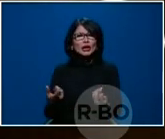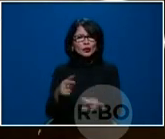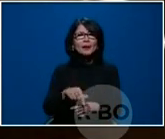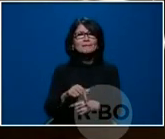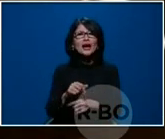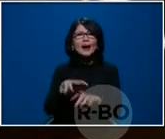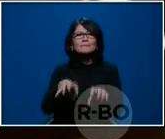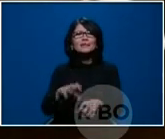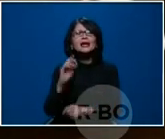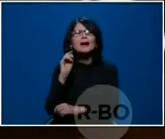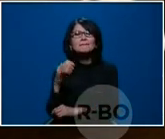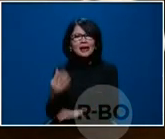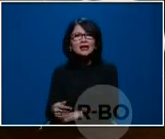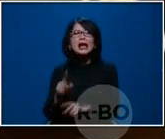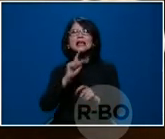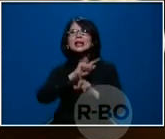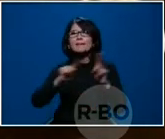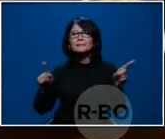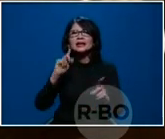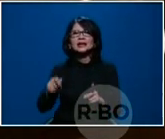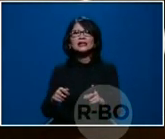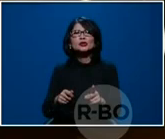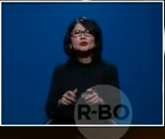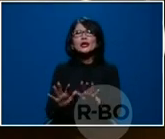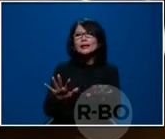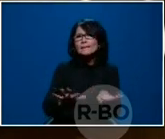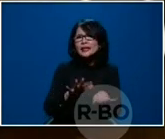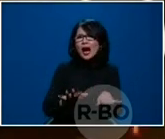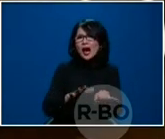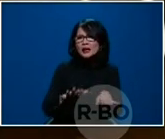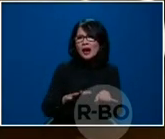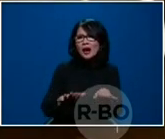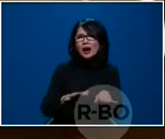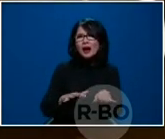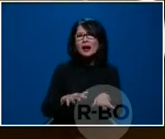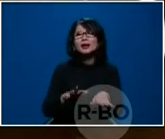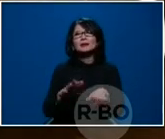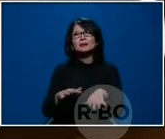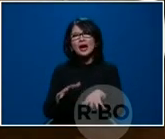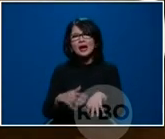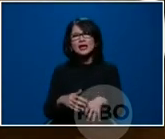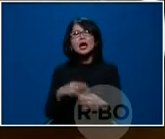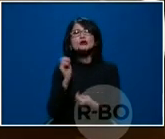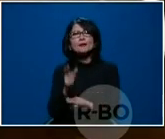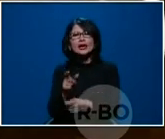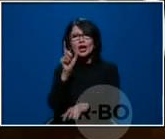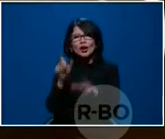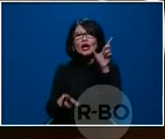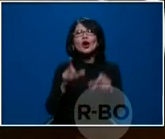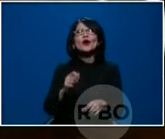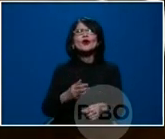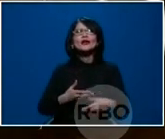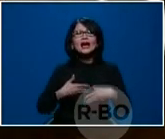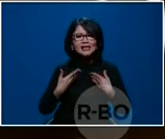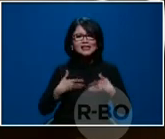Iya tapi ini dikaji dengan pemetahan sosial supaya orang dari jamin sampai lania Beta di sana Nah